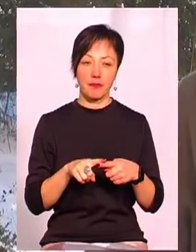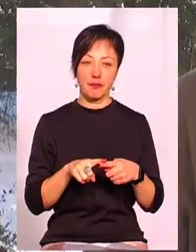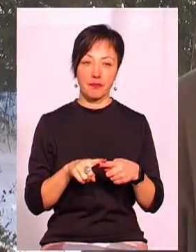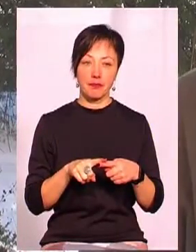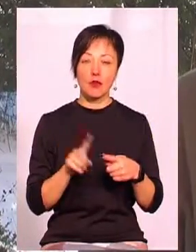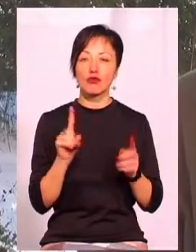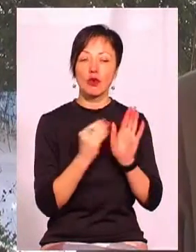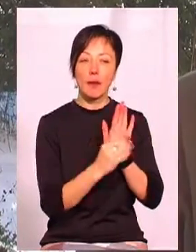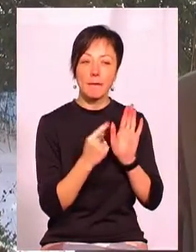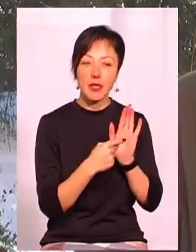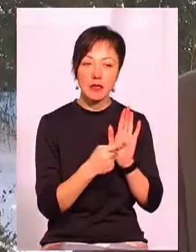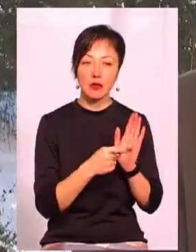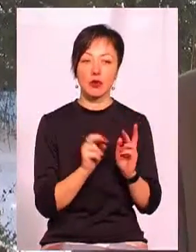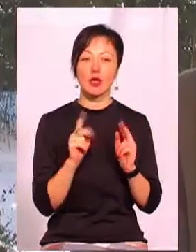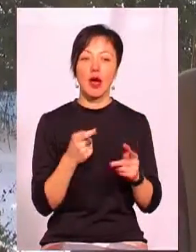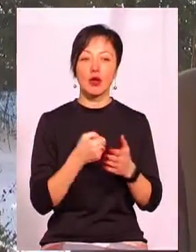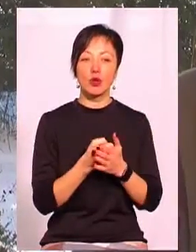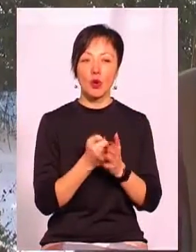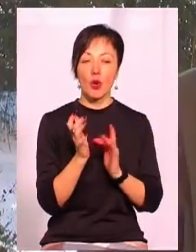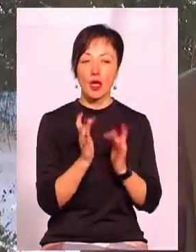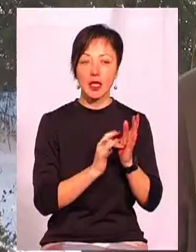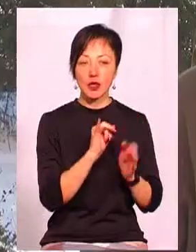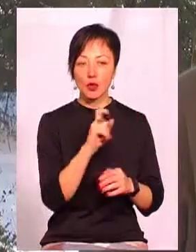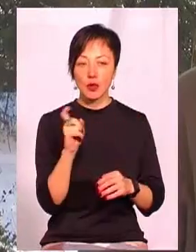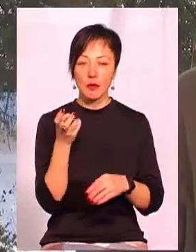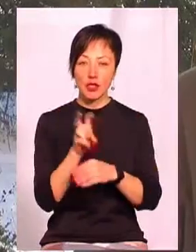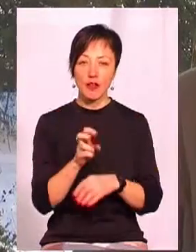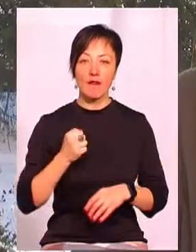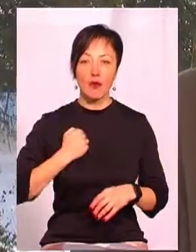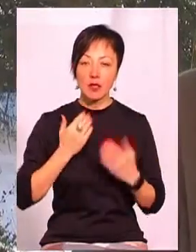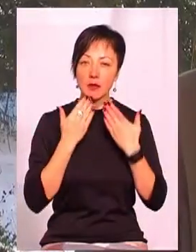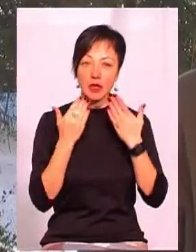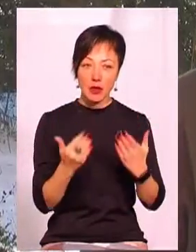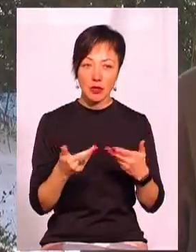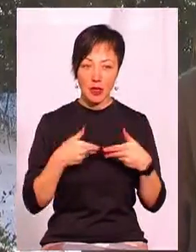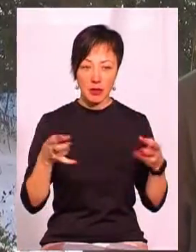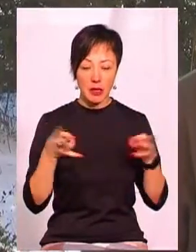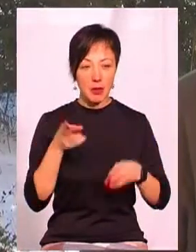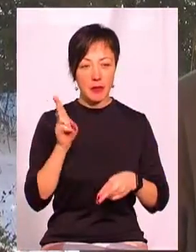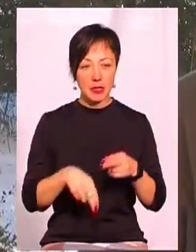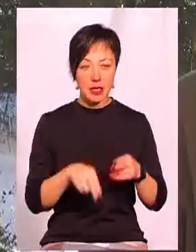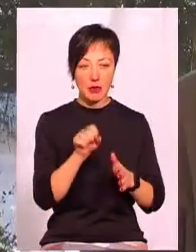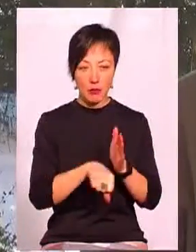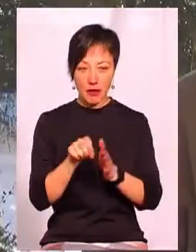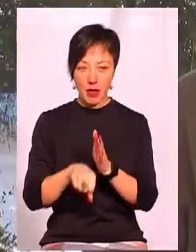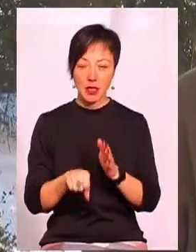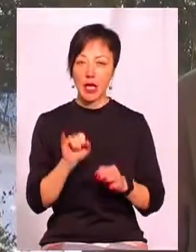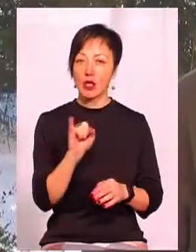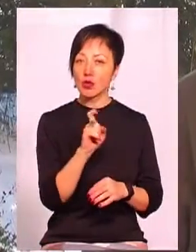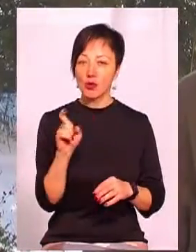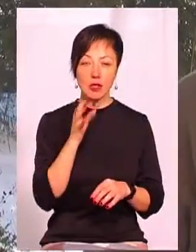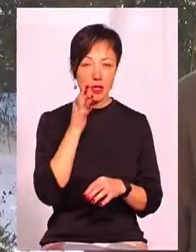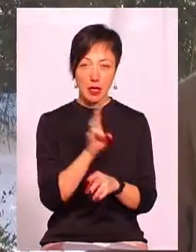що там написано, як до Ісуса колись прийшли воїни і запитали, що нам треба перестати вбивати. І Ісус їм сказав,